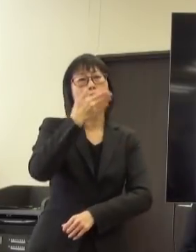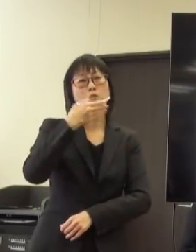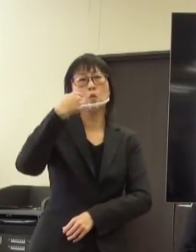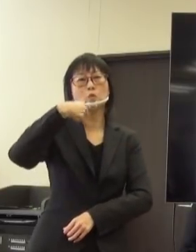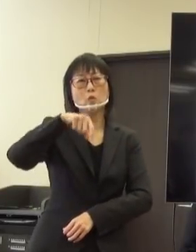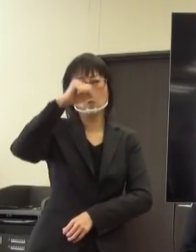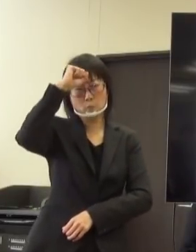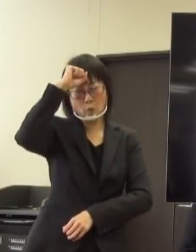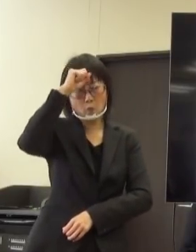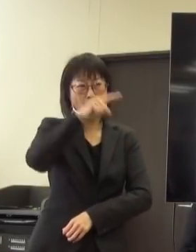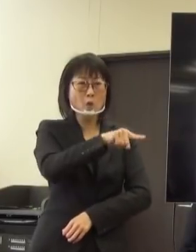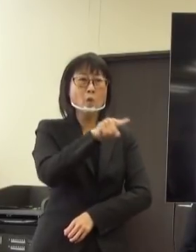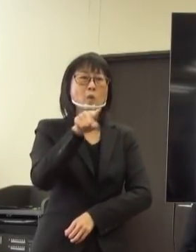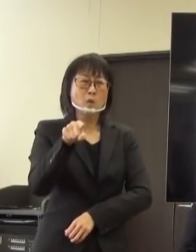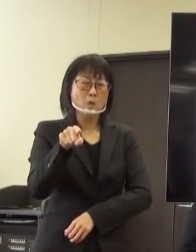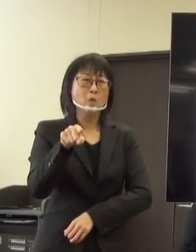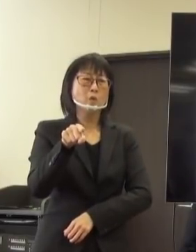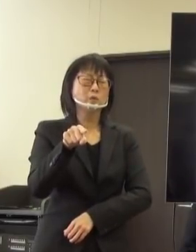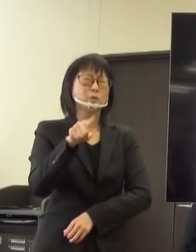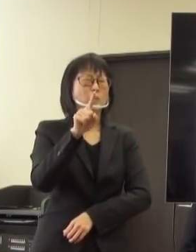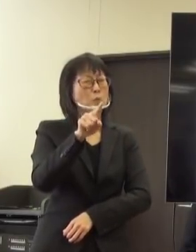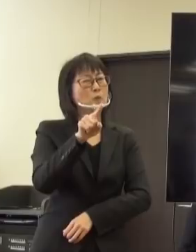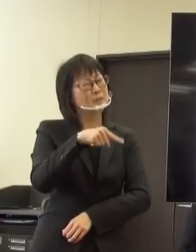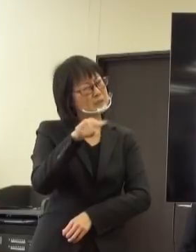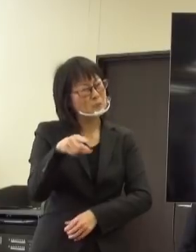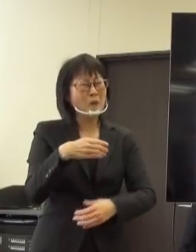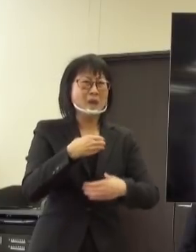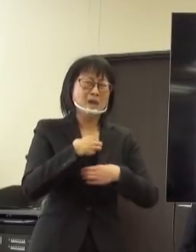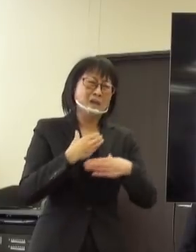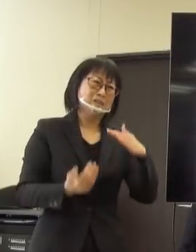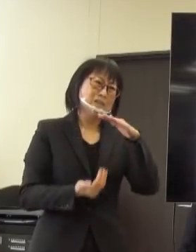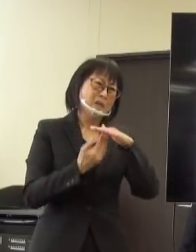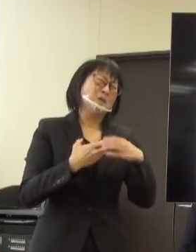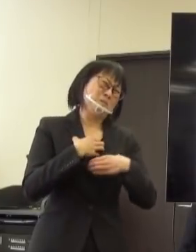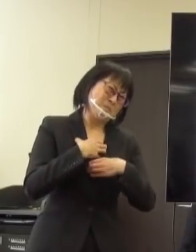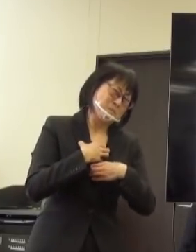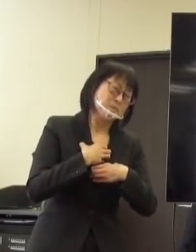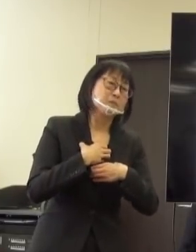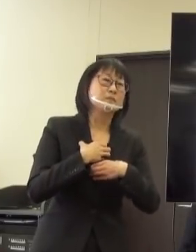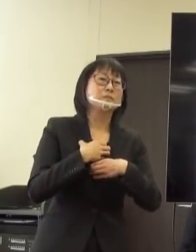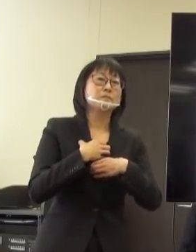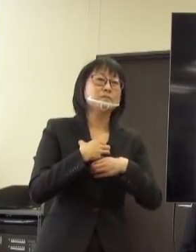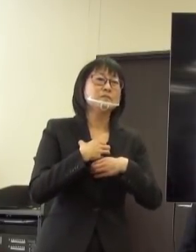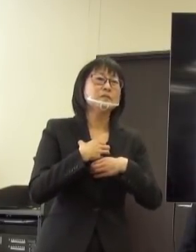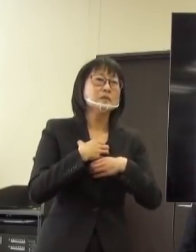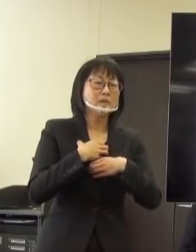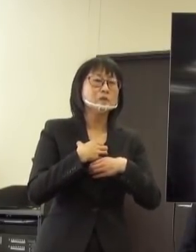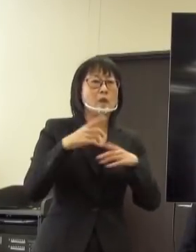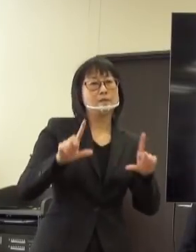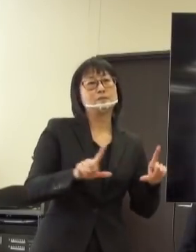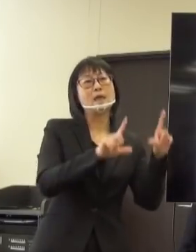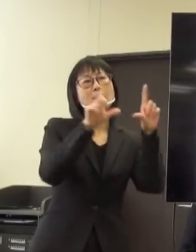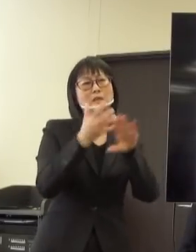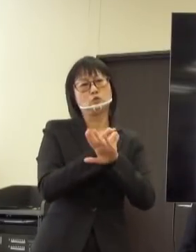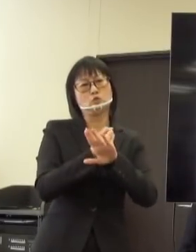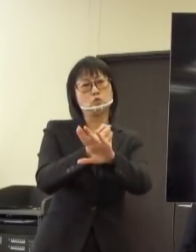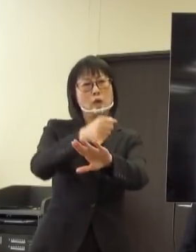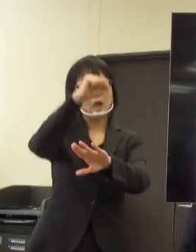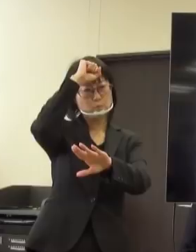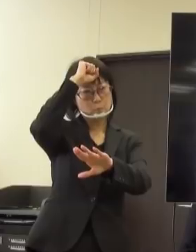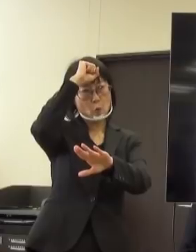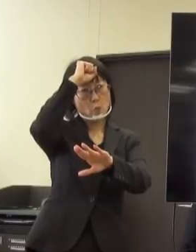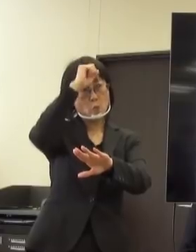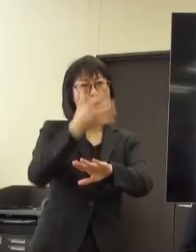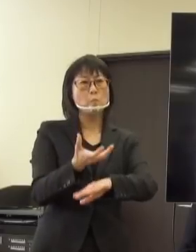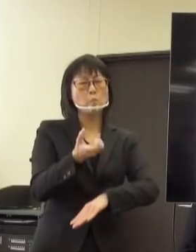つとも生活習慣病です。すぐ やめたからすぐ良くなるってわけじゃないですからね。これは常日